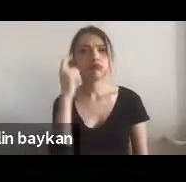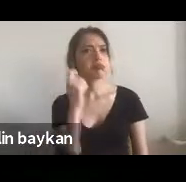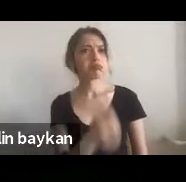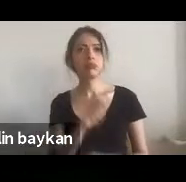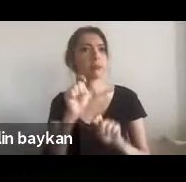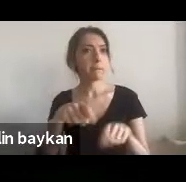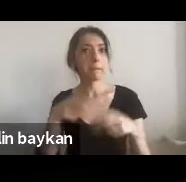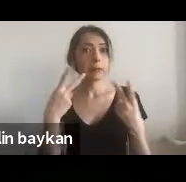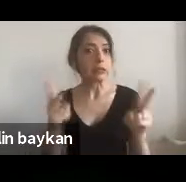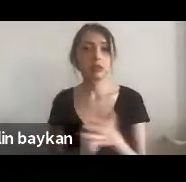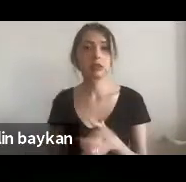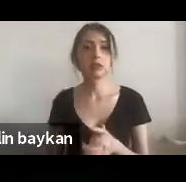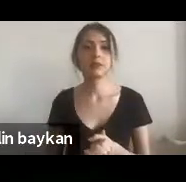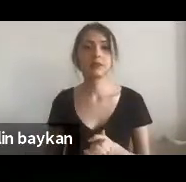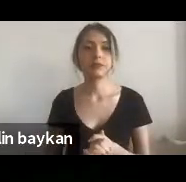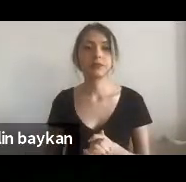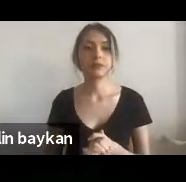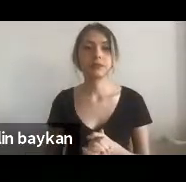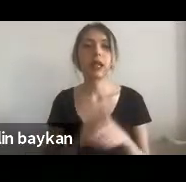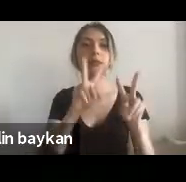başvurabilirsiniz.